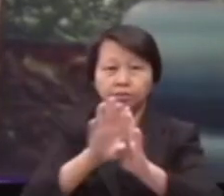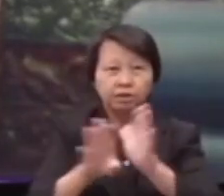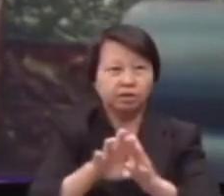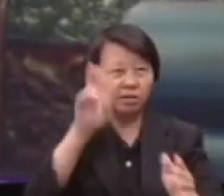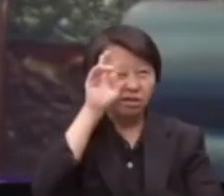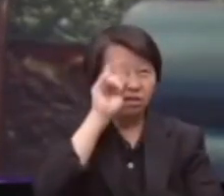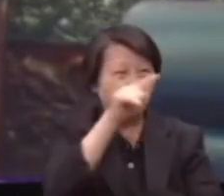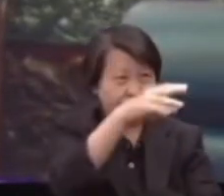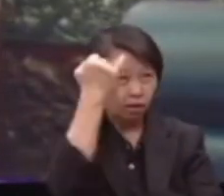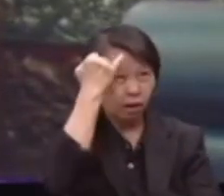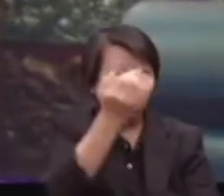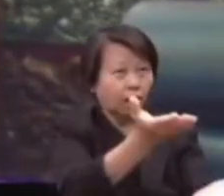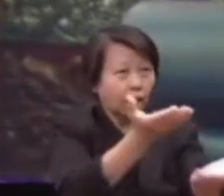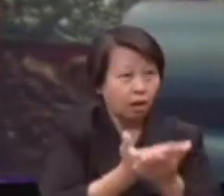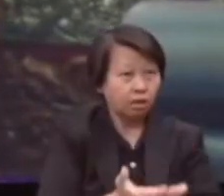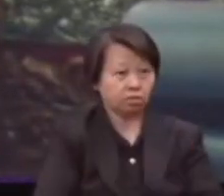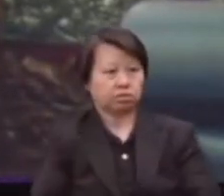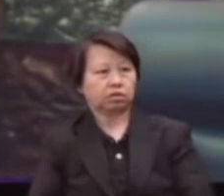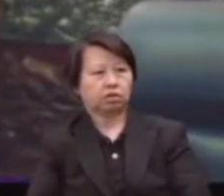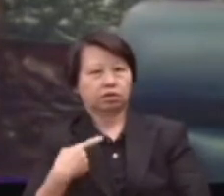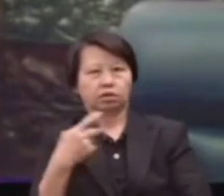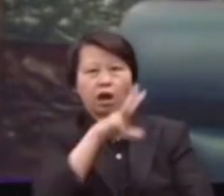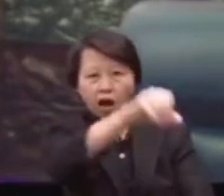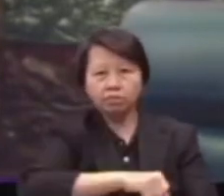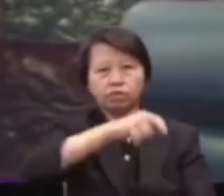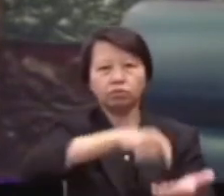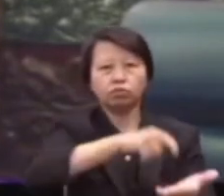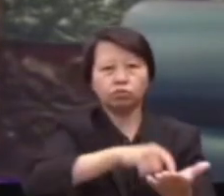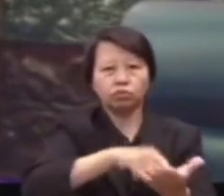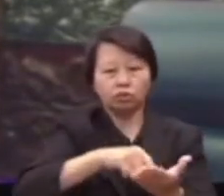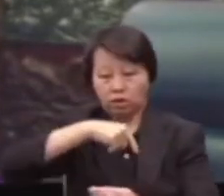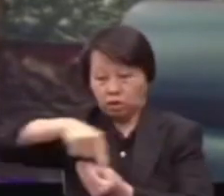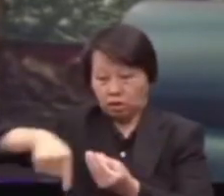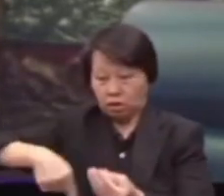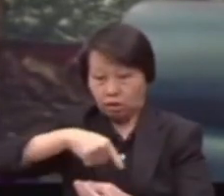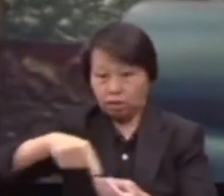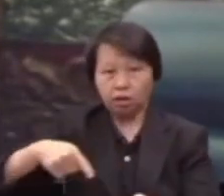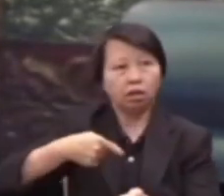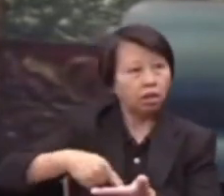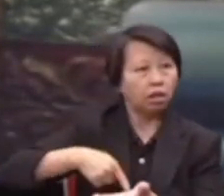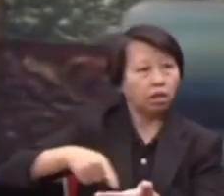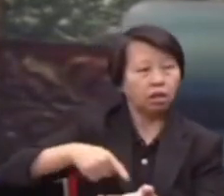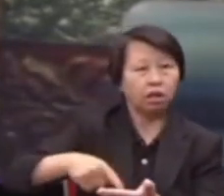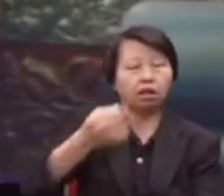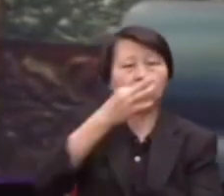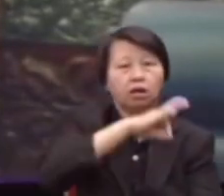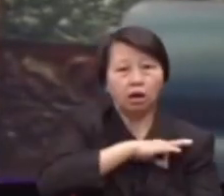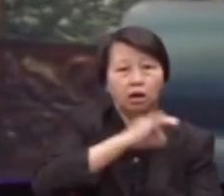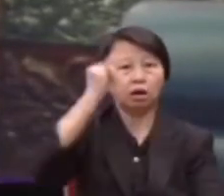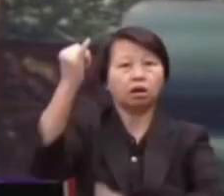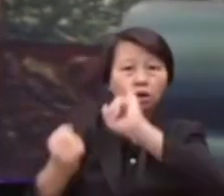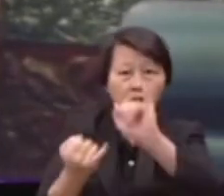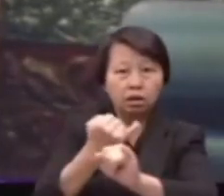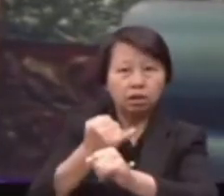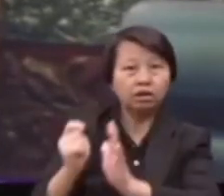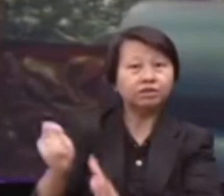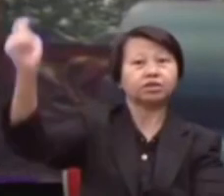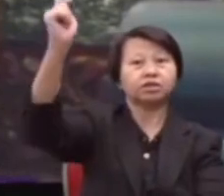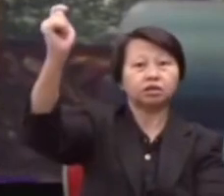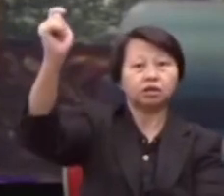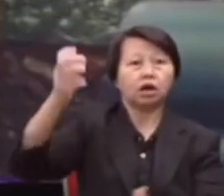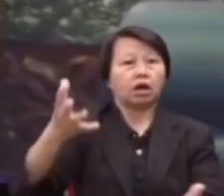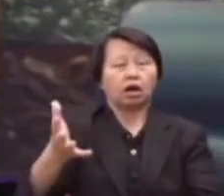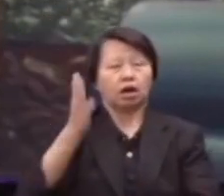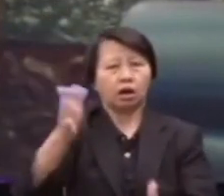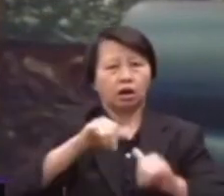disebut oleh Pak Goh, kita mengambil hutang dalam suasana kadar faedah antarabangsa lebih tinggi,